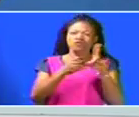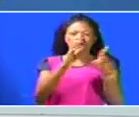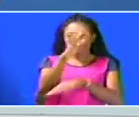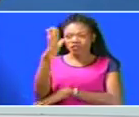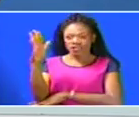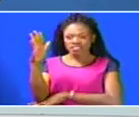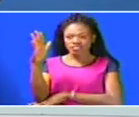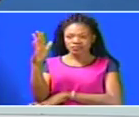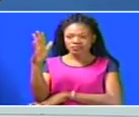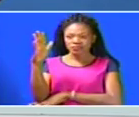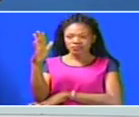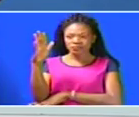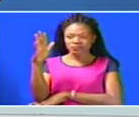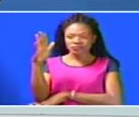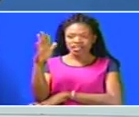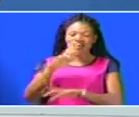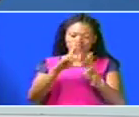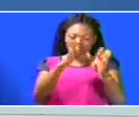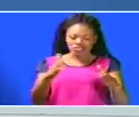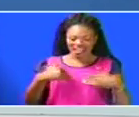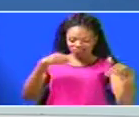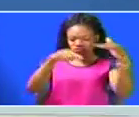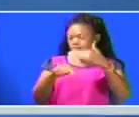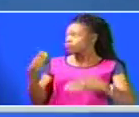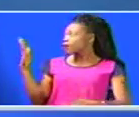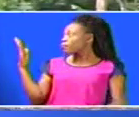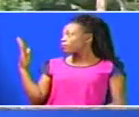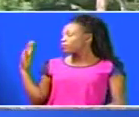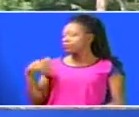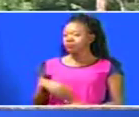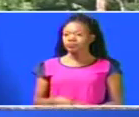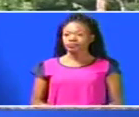kufanya serikali. Alan Ochanda na taarifa hiyo.